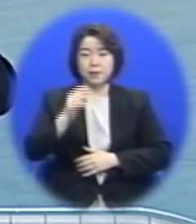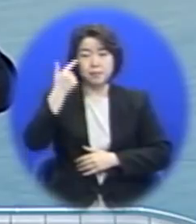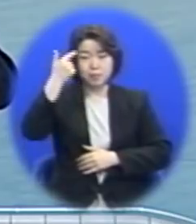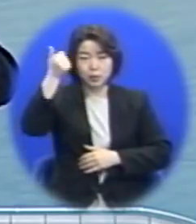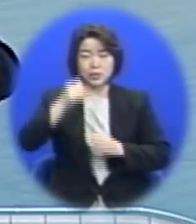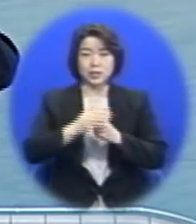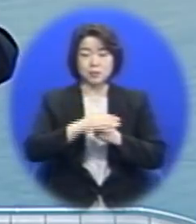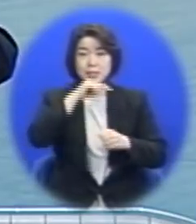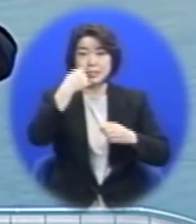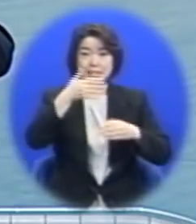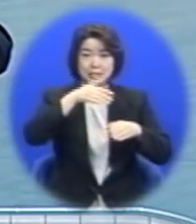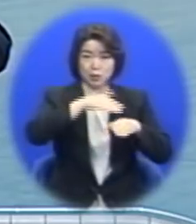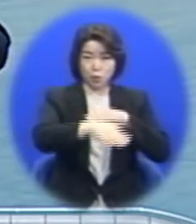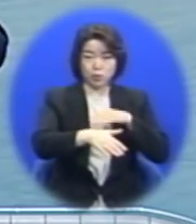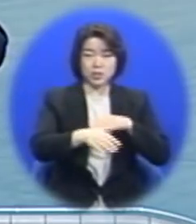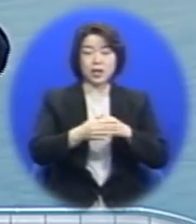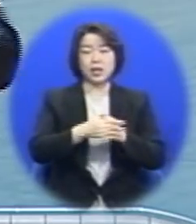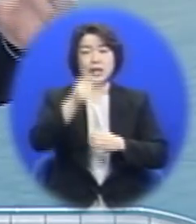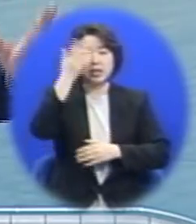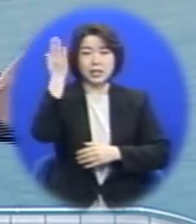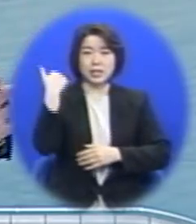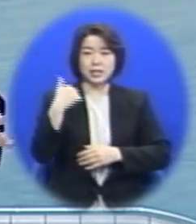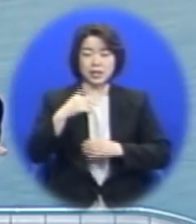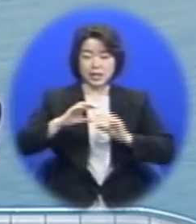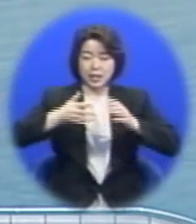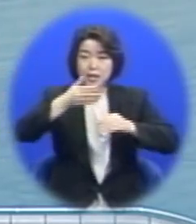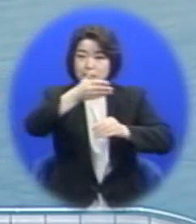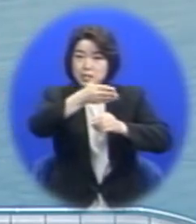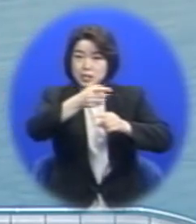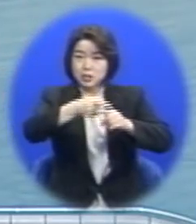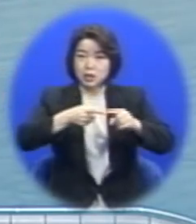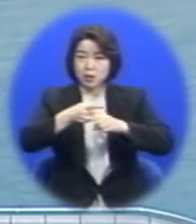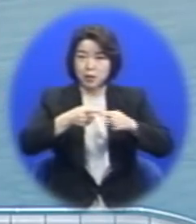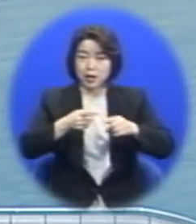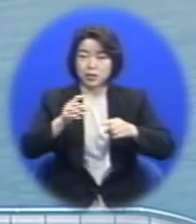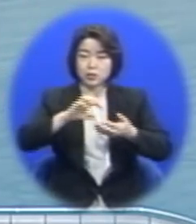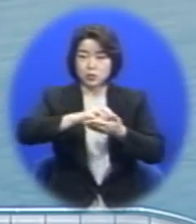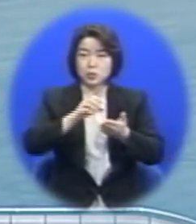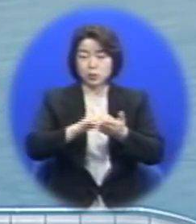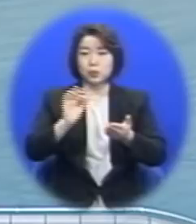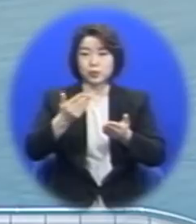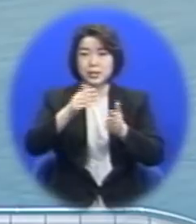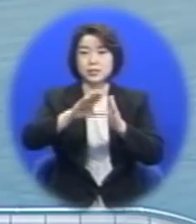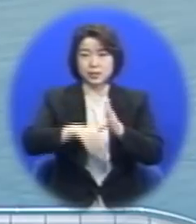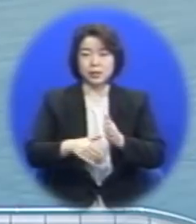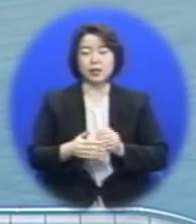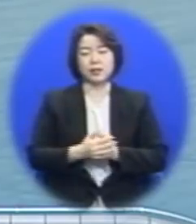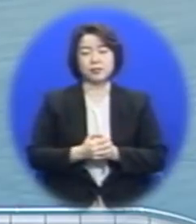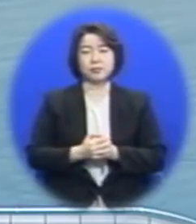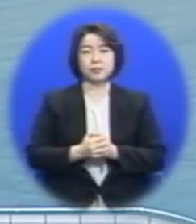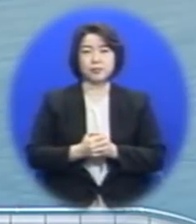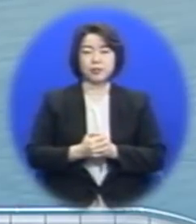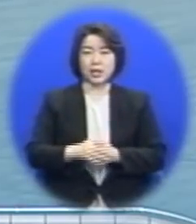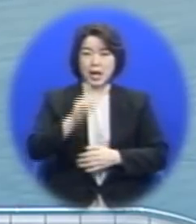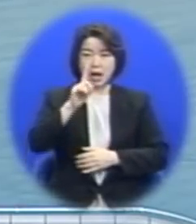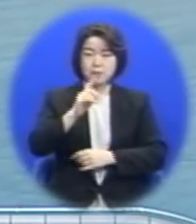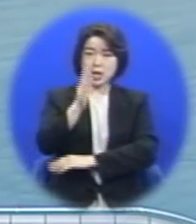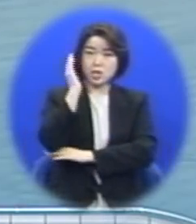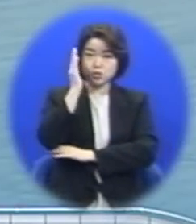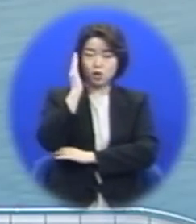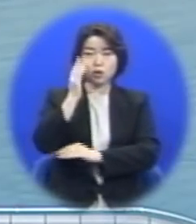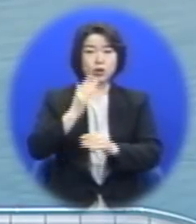공산주의가 한때 이 지구상의 절반 이상을 차지하는 그때 한 번은 설교